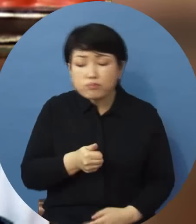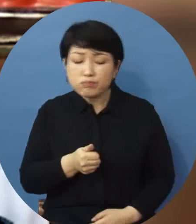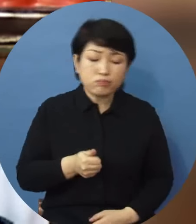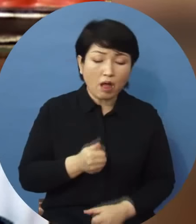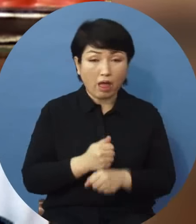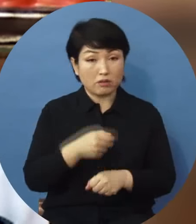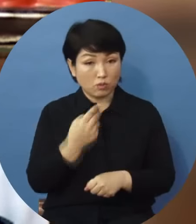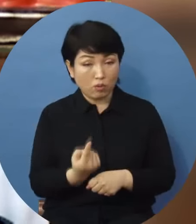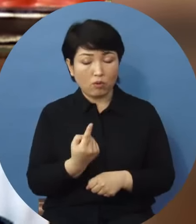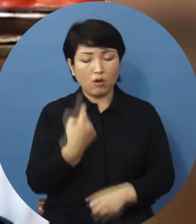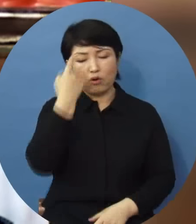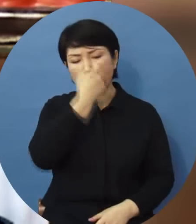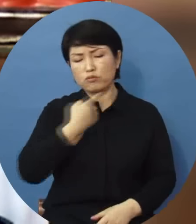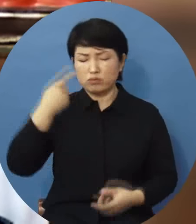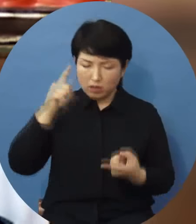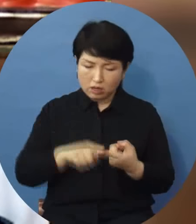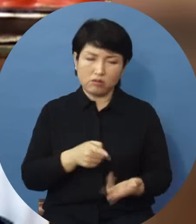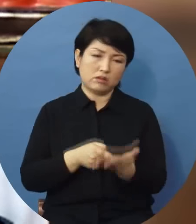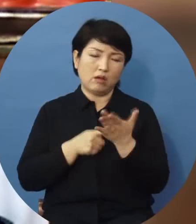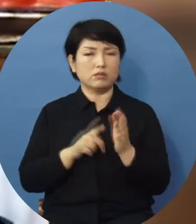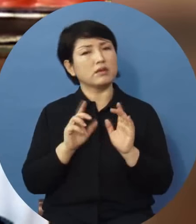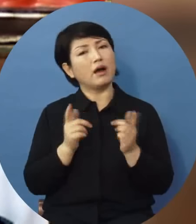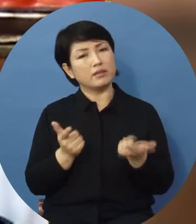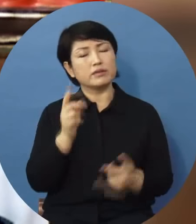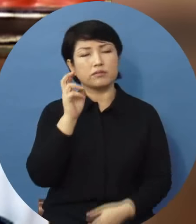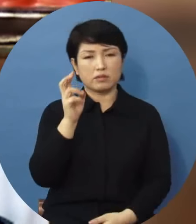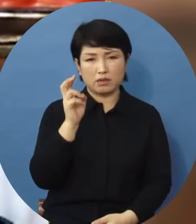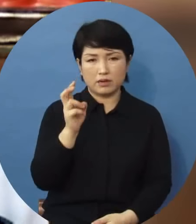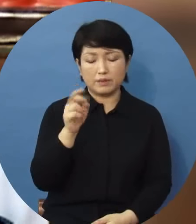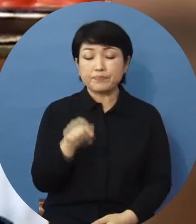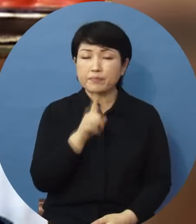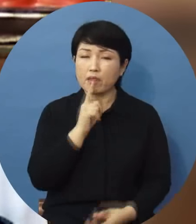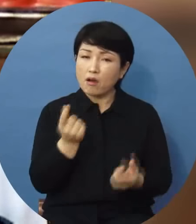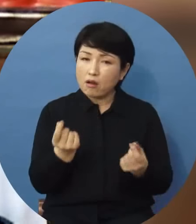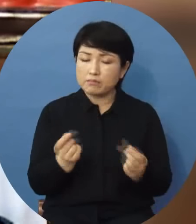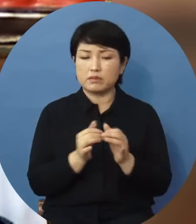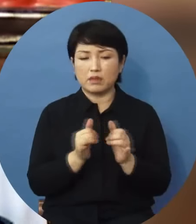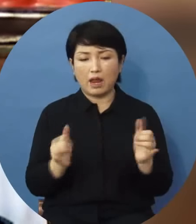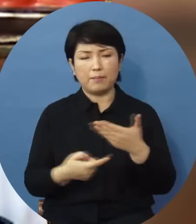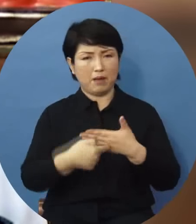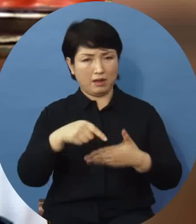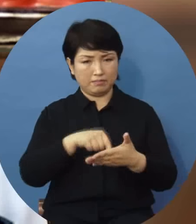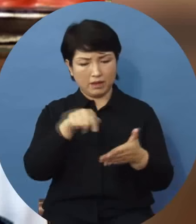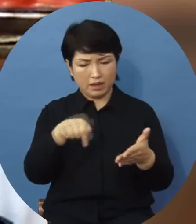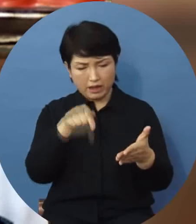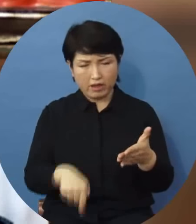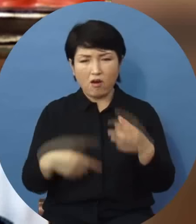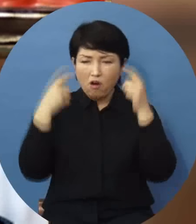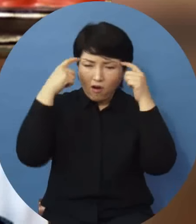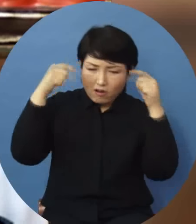비춰보고자 해도 있는 그대로 얼굴이 비치지 않을 것이다. 그와 마찬가지로 사람의